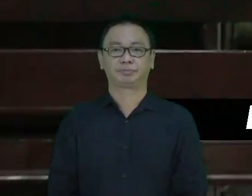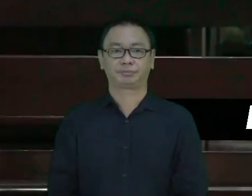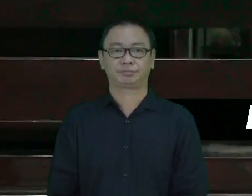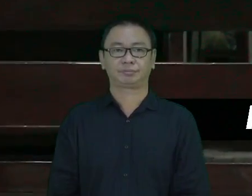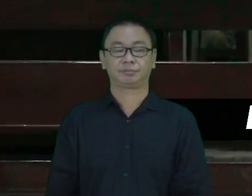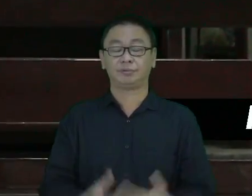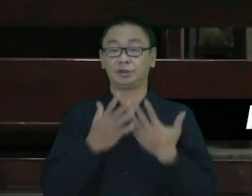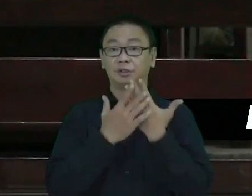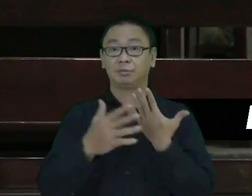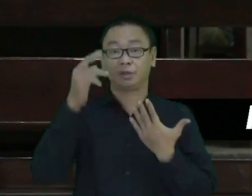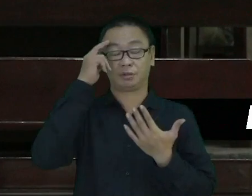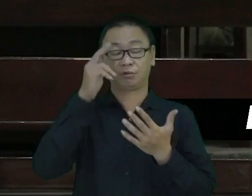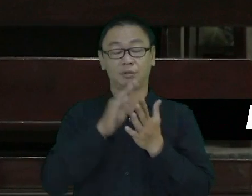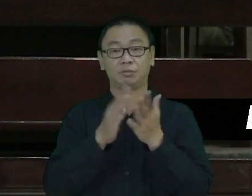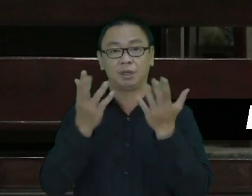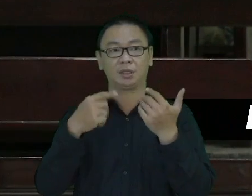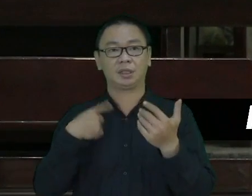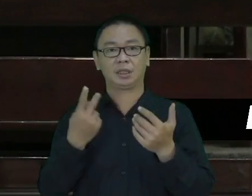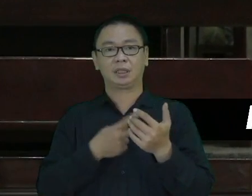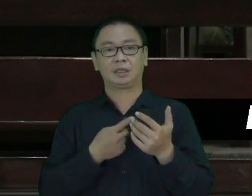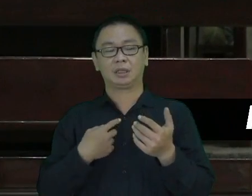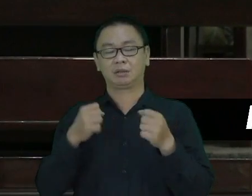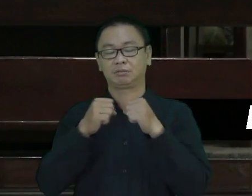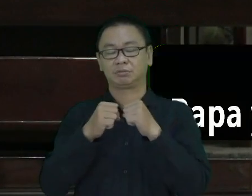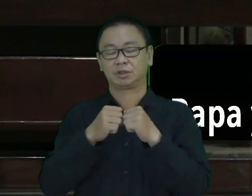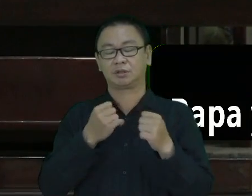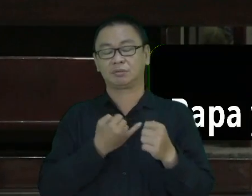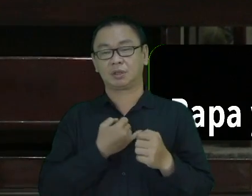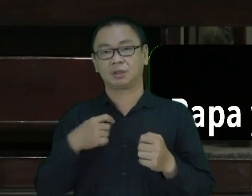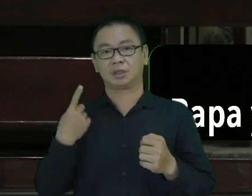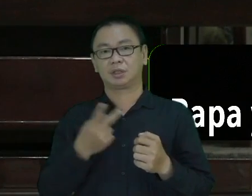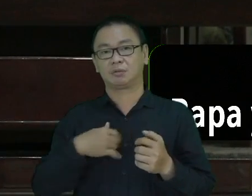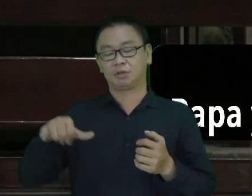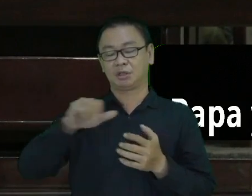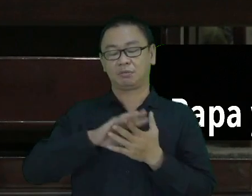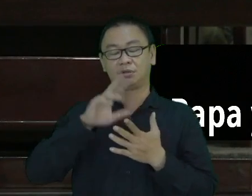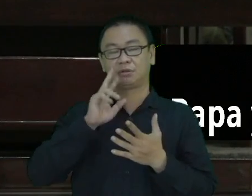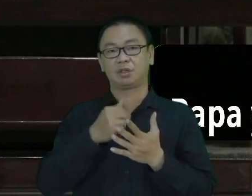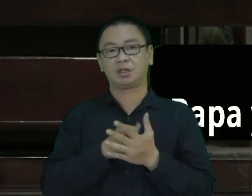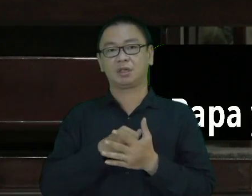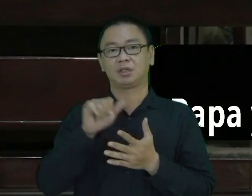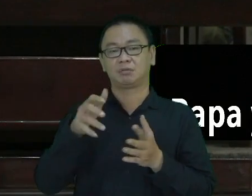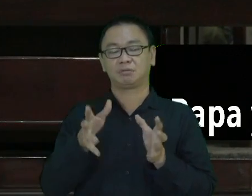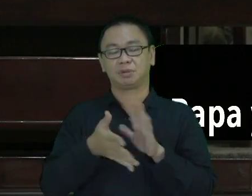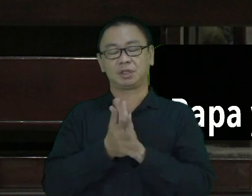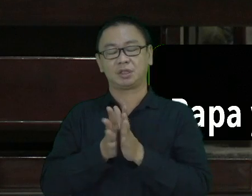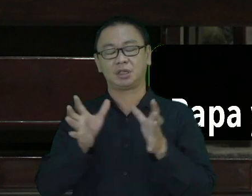Jemaah Tuhan, mari kita ikrarkan iman kita bersama-sama dengan saudara-saudara yang akan menjadi anggota